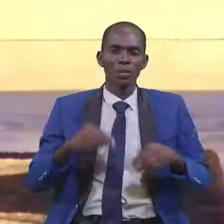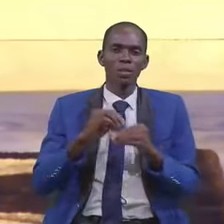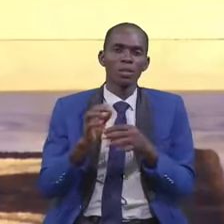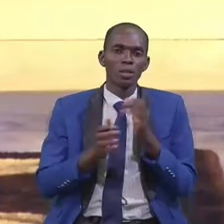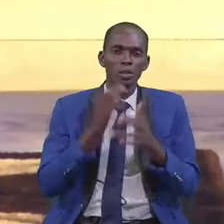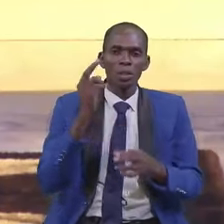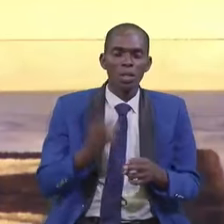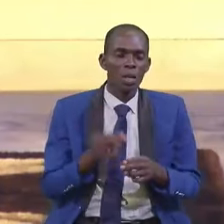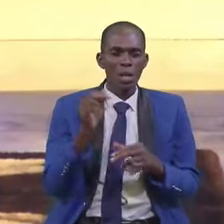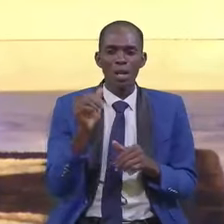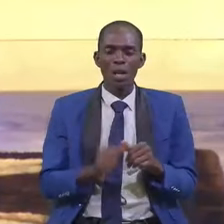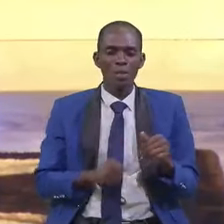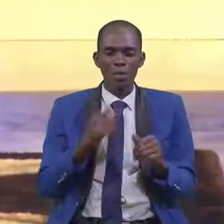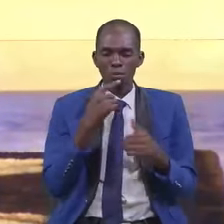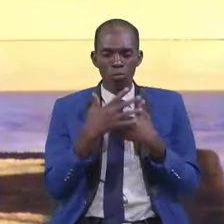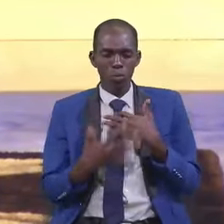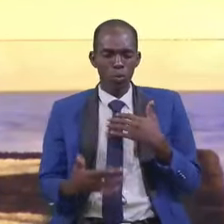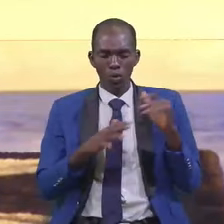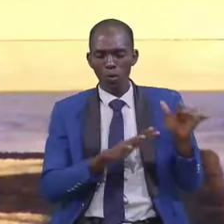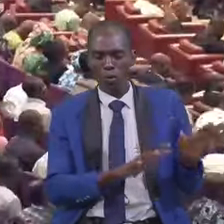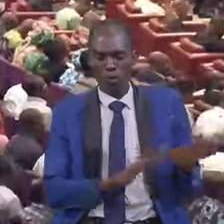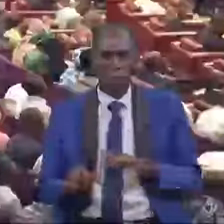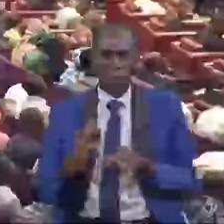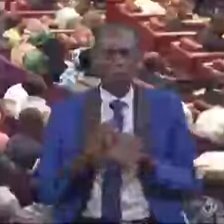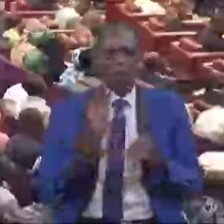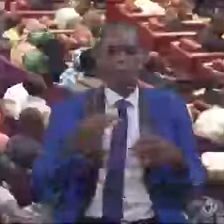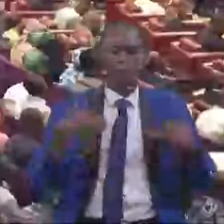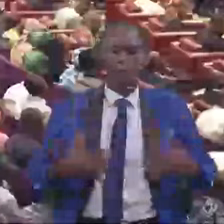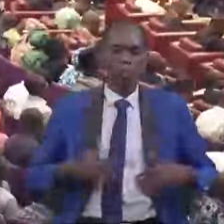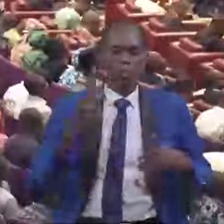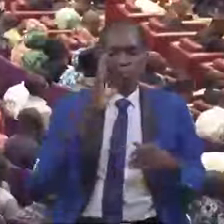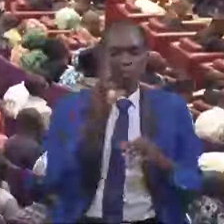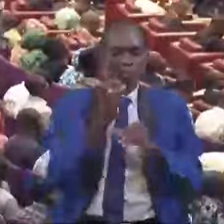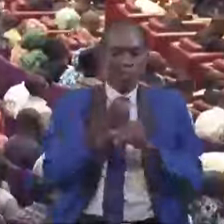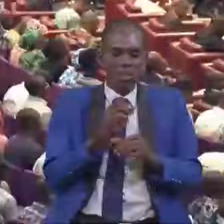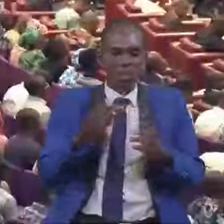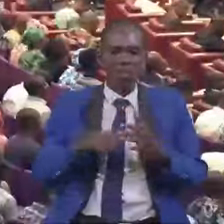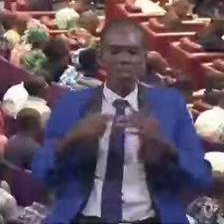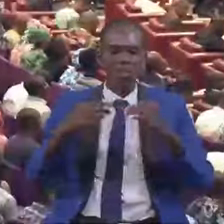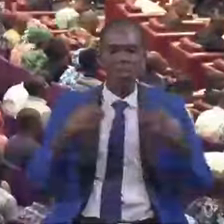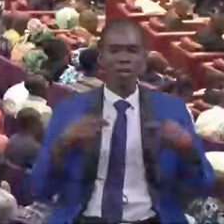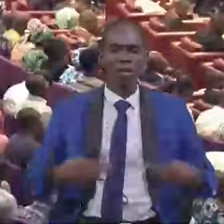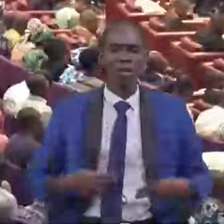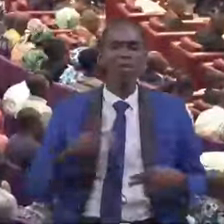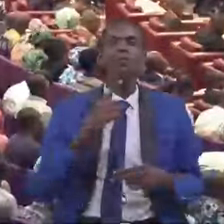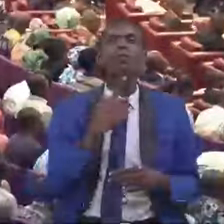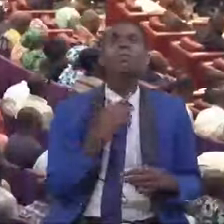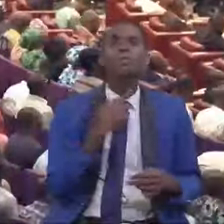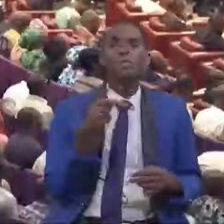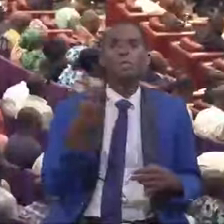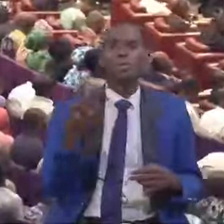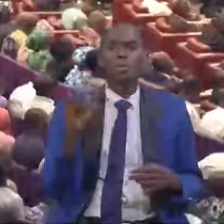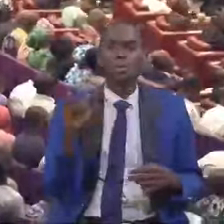Tout vaisseau sanguin aura cette santé. Vos poumons, vos reins, chaque partie de votre